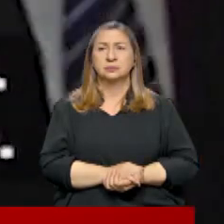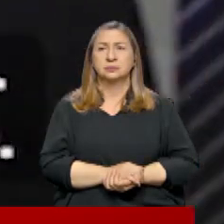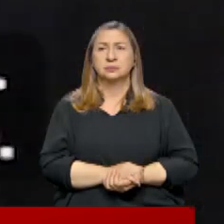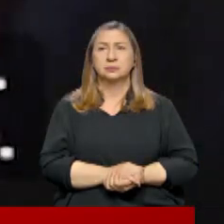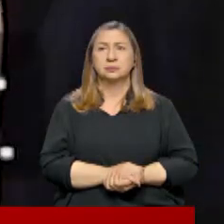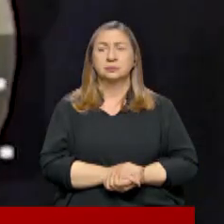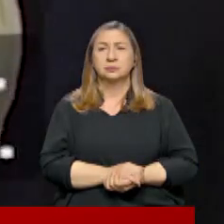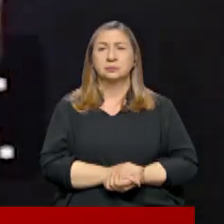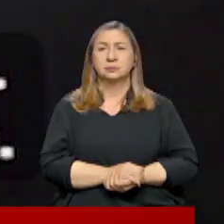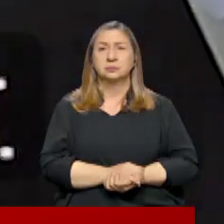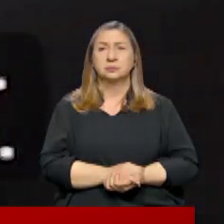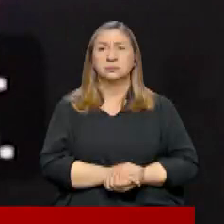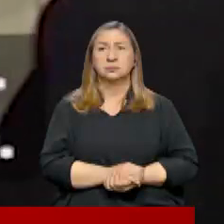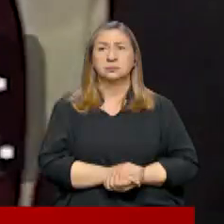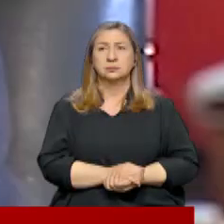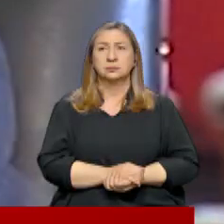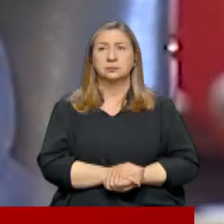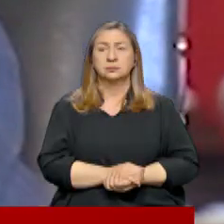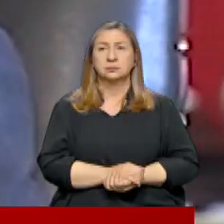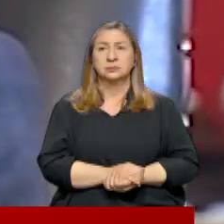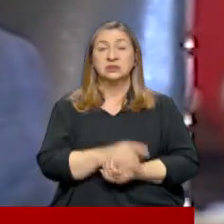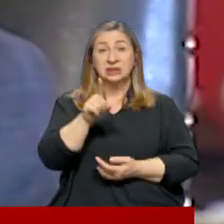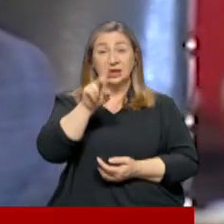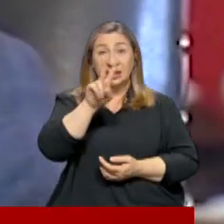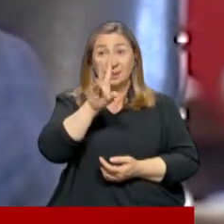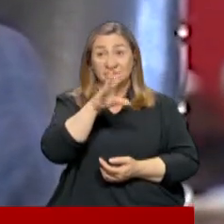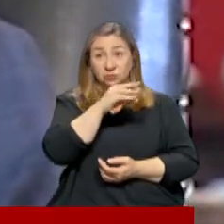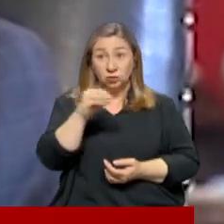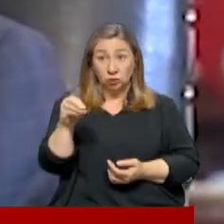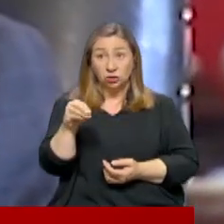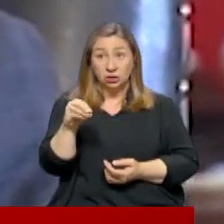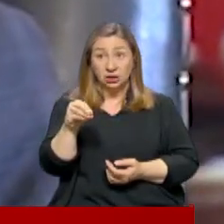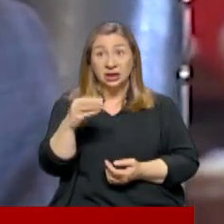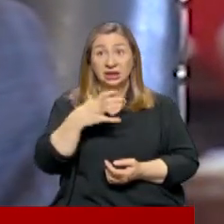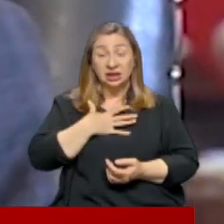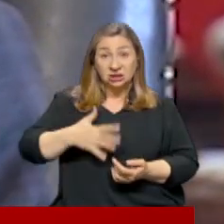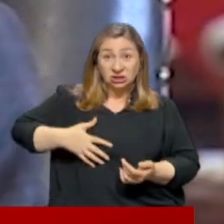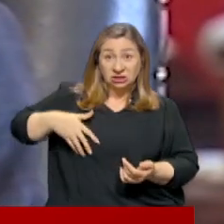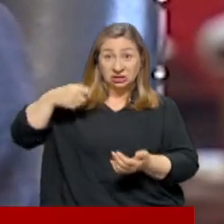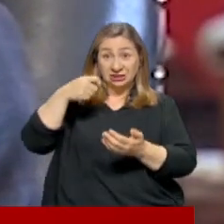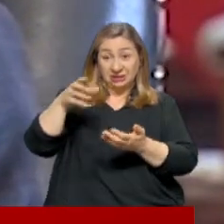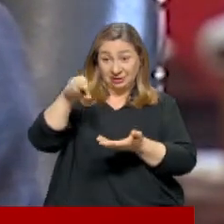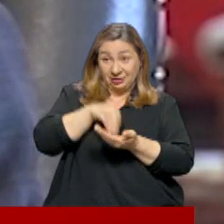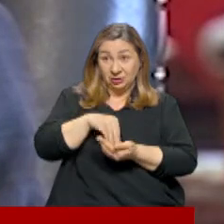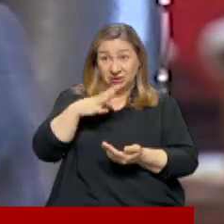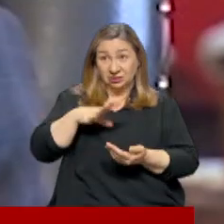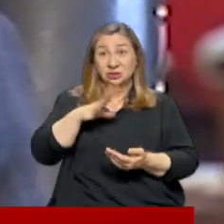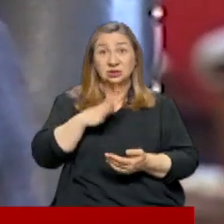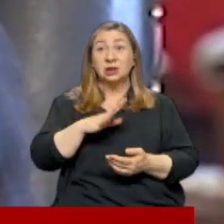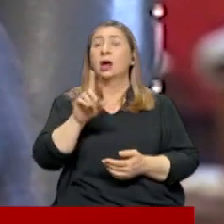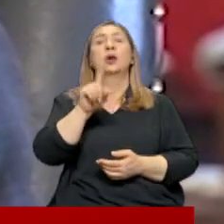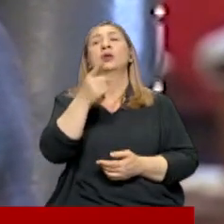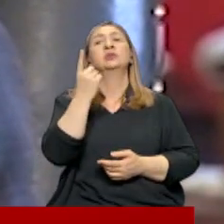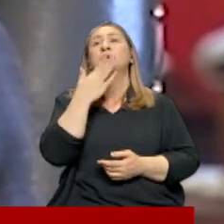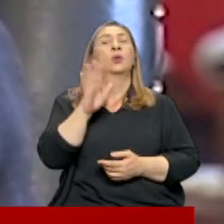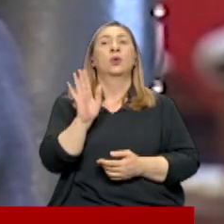25 milyon. Ben hayatımda kimseye araç vermedim. Sizden 25 milyon lirayı kendi ceplerine indirmek için mi istediler? Hayır, öyle